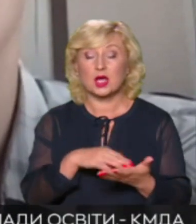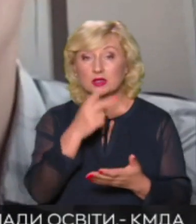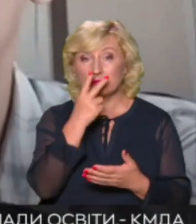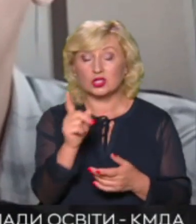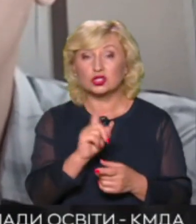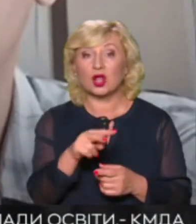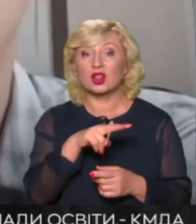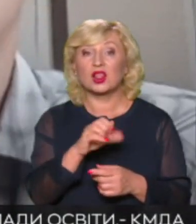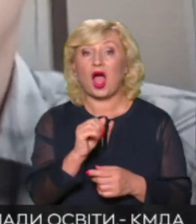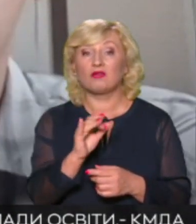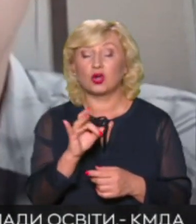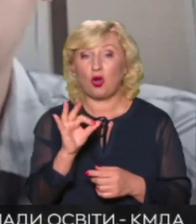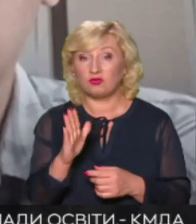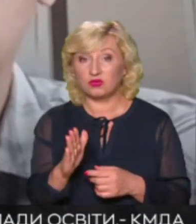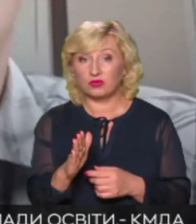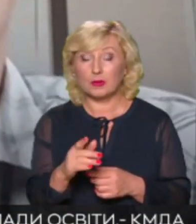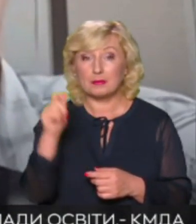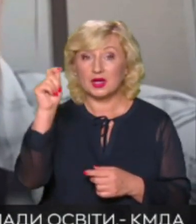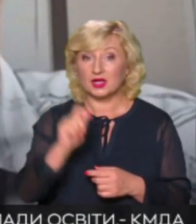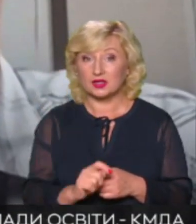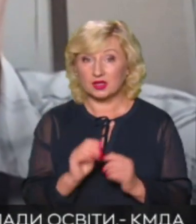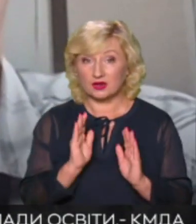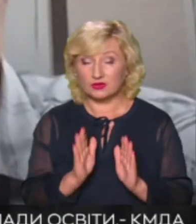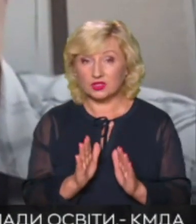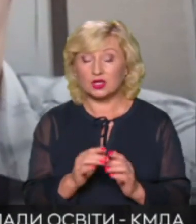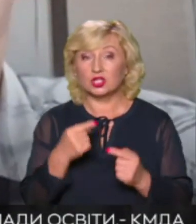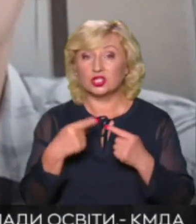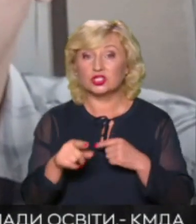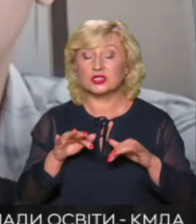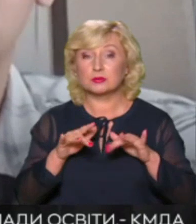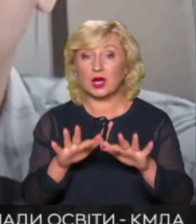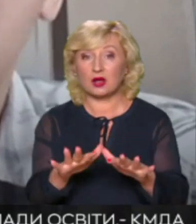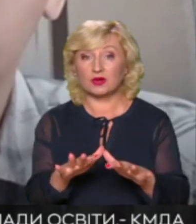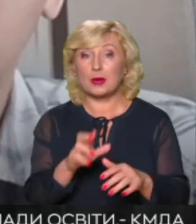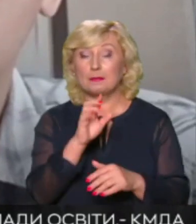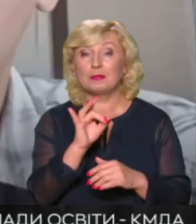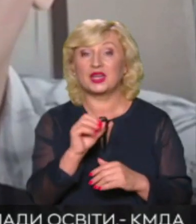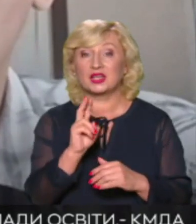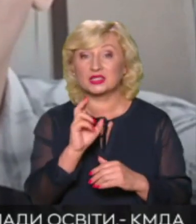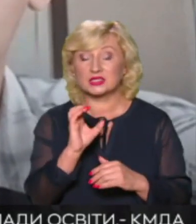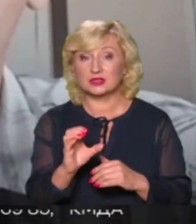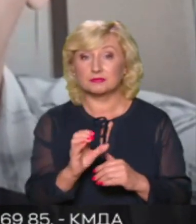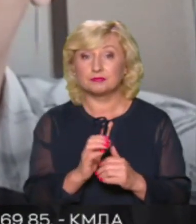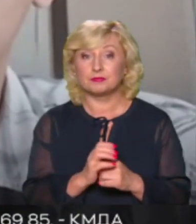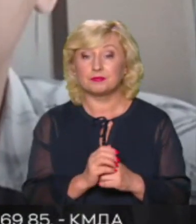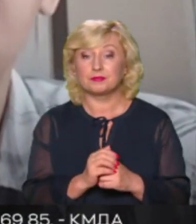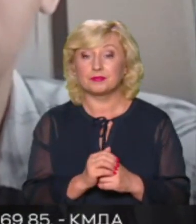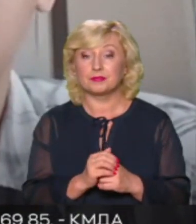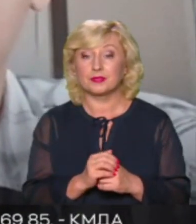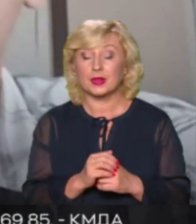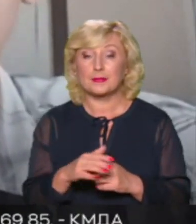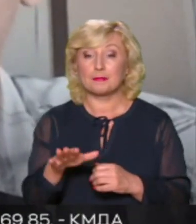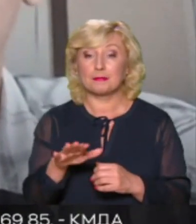тільки Лавров все-таки приїхав. Інша справа, що сам БРІКС, звичайно, він